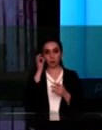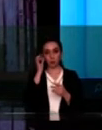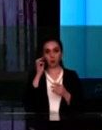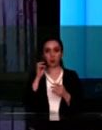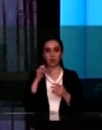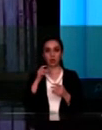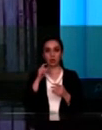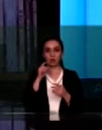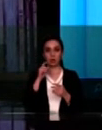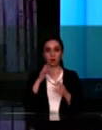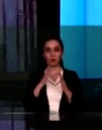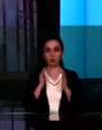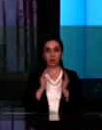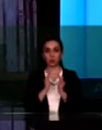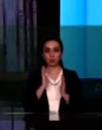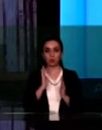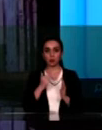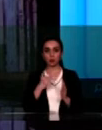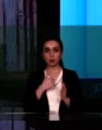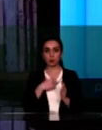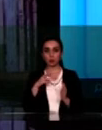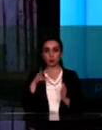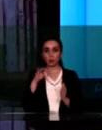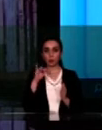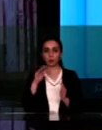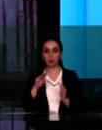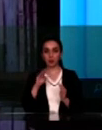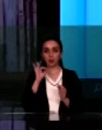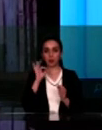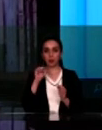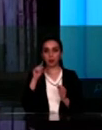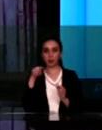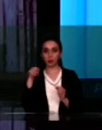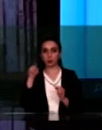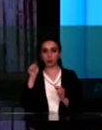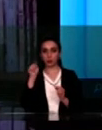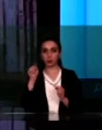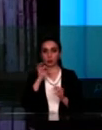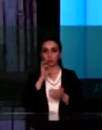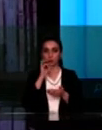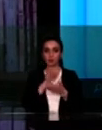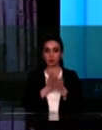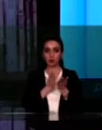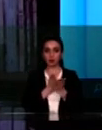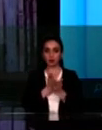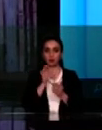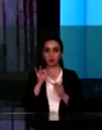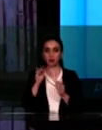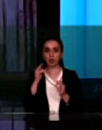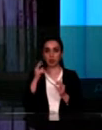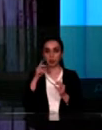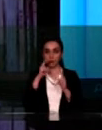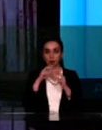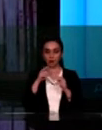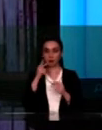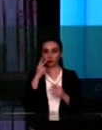что наименьшей единицей у нас будет являться бит. Значит, отмечаем этот вариант ответа, нажимаем на кнопку